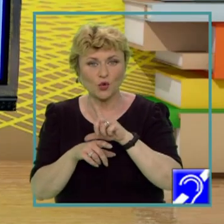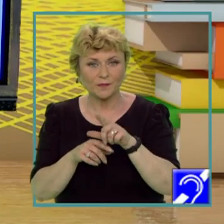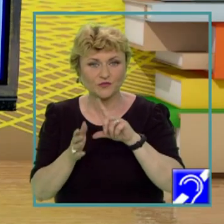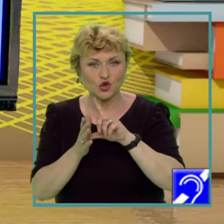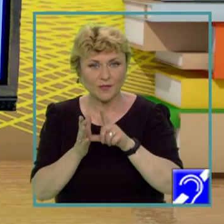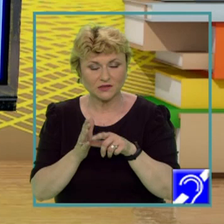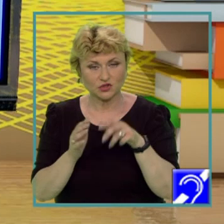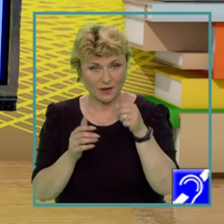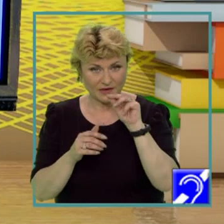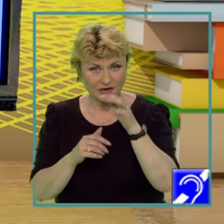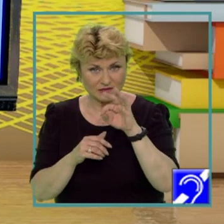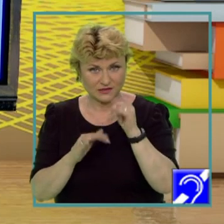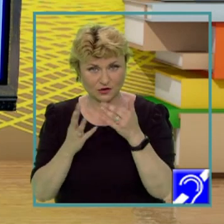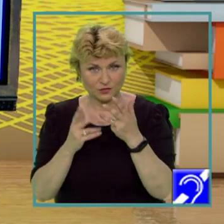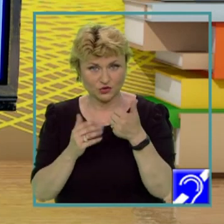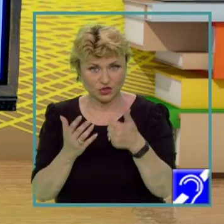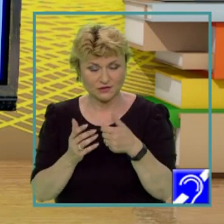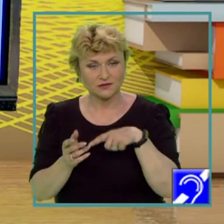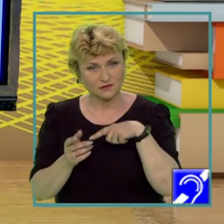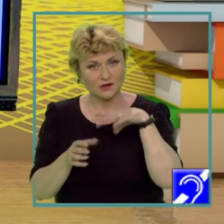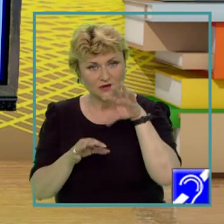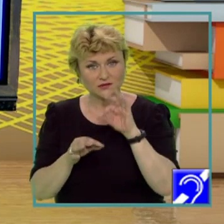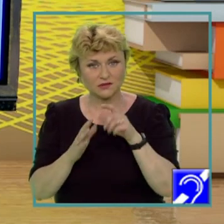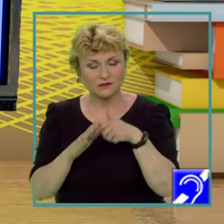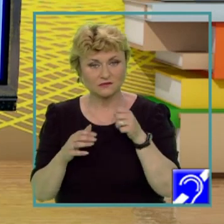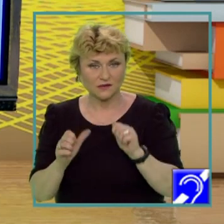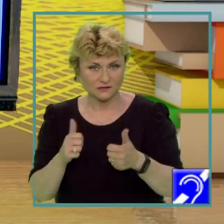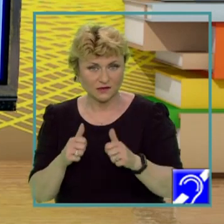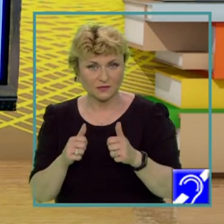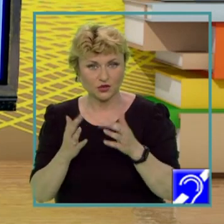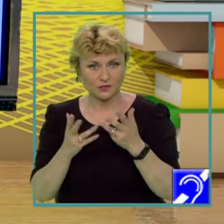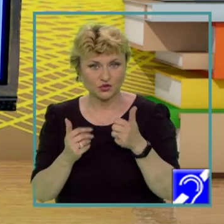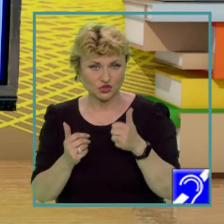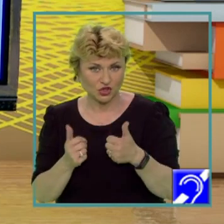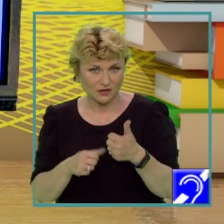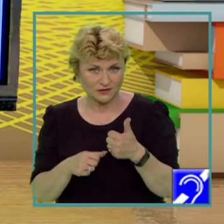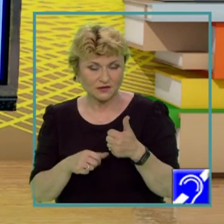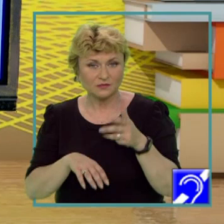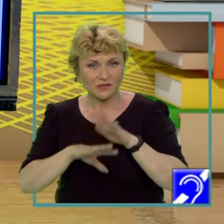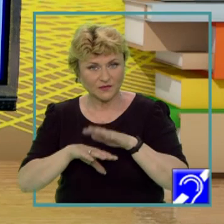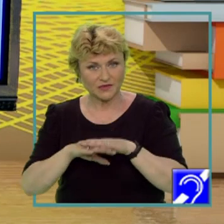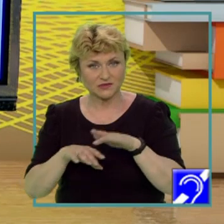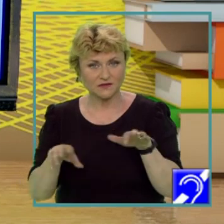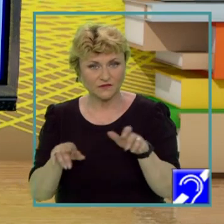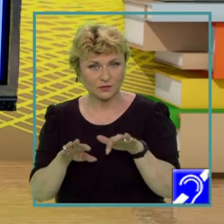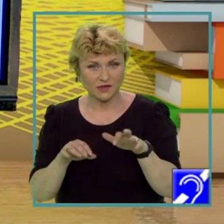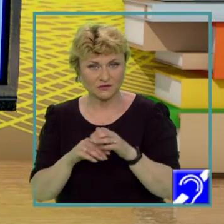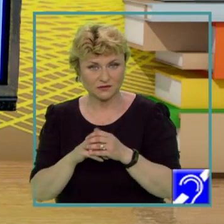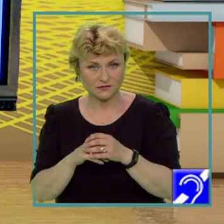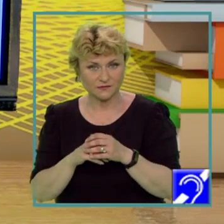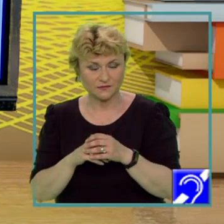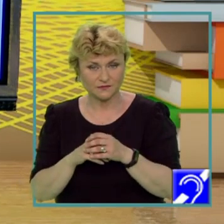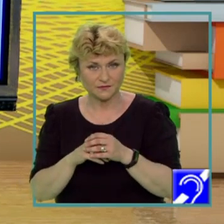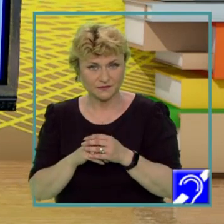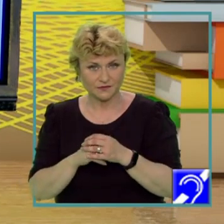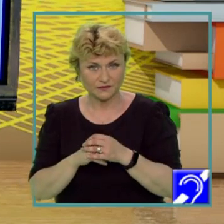numărul 6 este Este legată din testul de antrenament numărul 6 specializarea matematică informatică itemul un roman